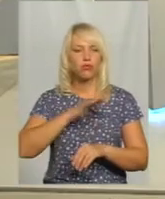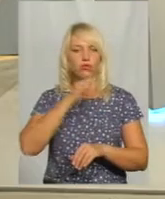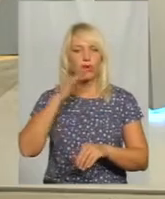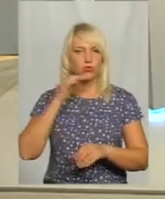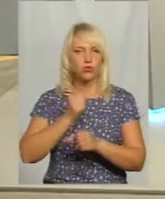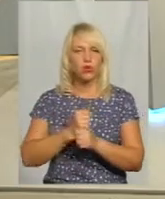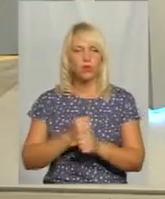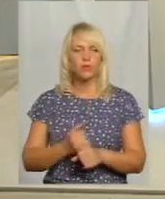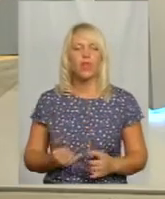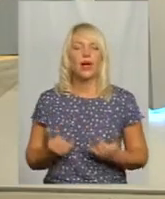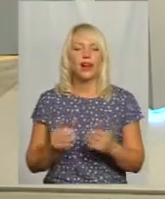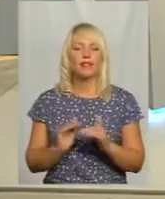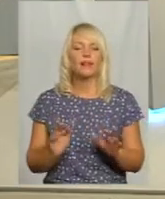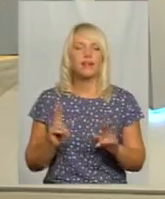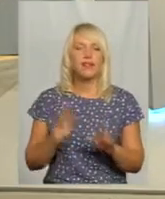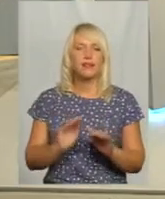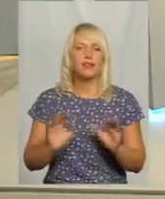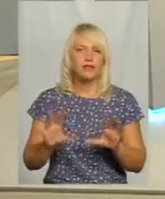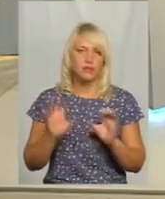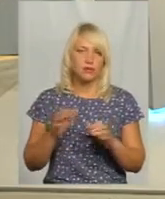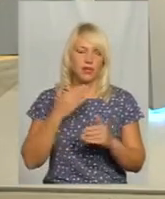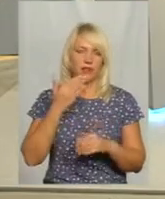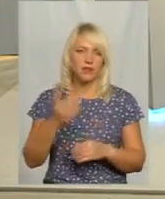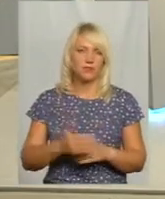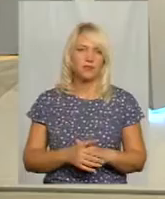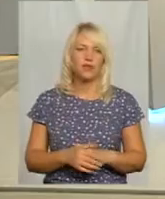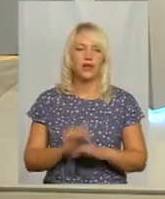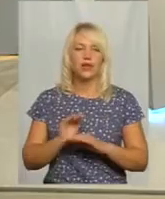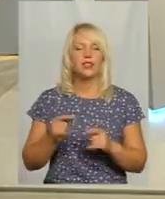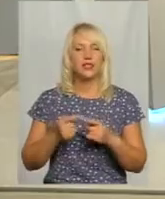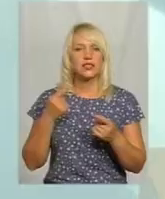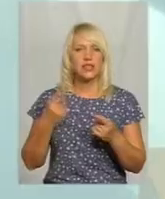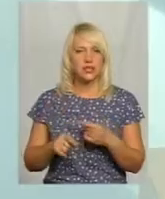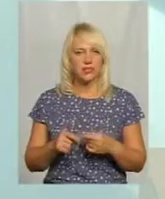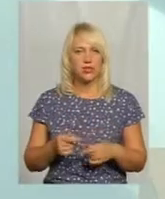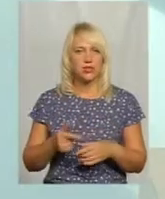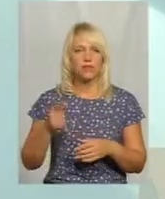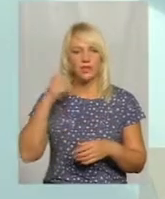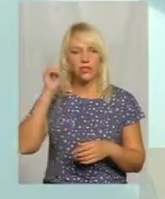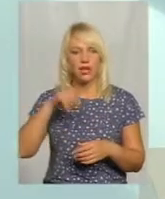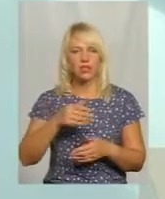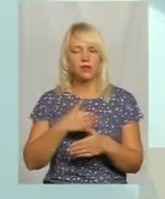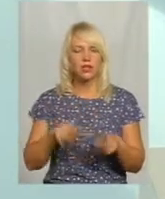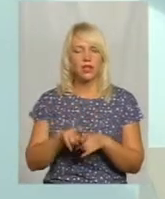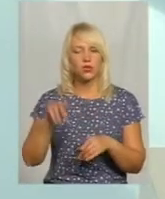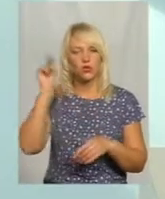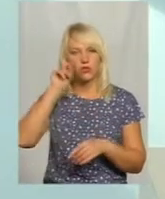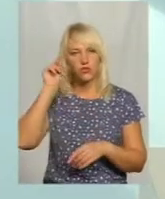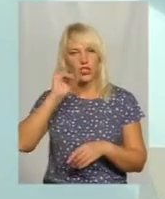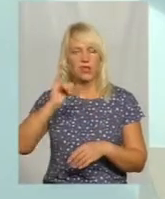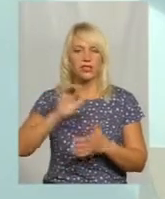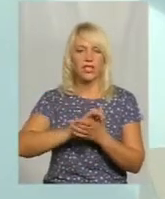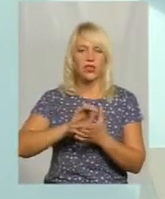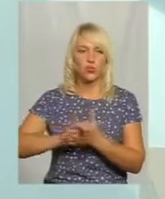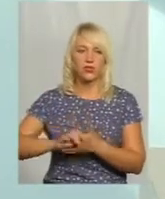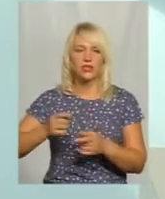А на дітей, ну як діти сприйняли? Діти зовсім інші. Ви знаєте, ми також вивчали і знайомилися